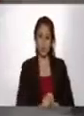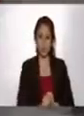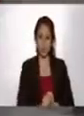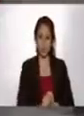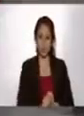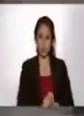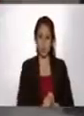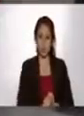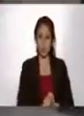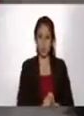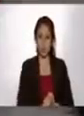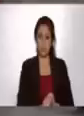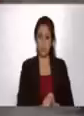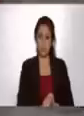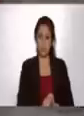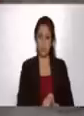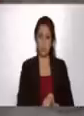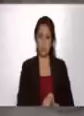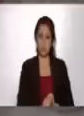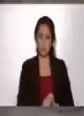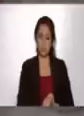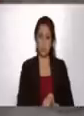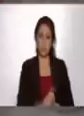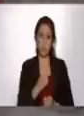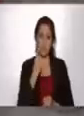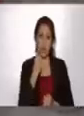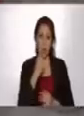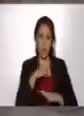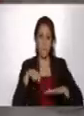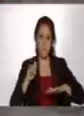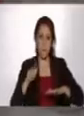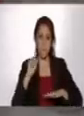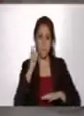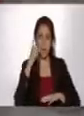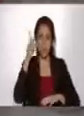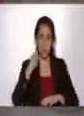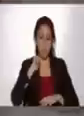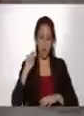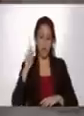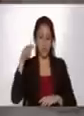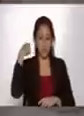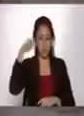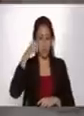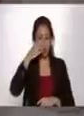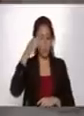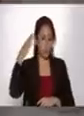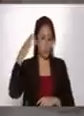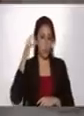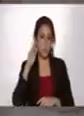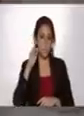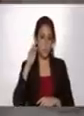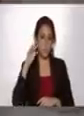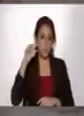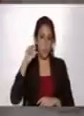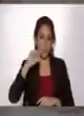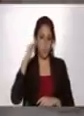خلوني أبدأ بمنطوق الحكم. قررت محكمة جنايات المنصورة برئاسة المستشار ممدوح أحمد